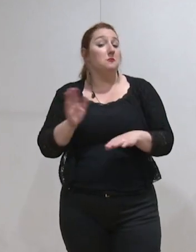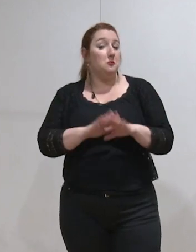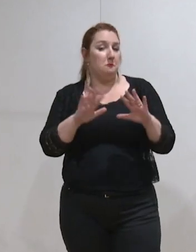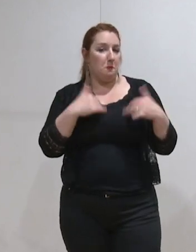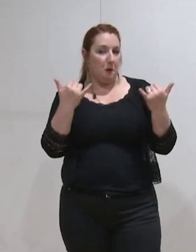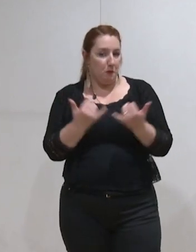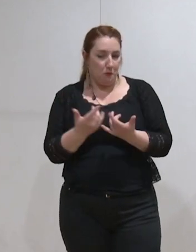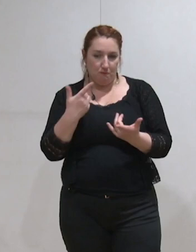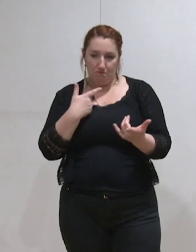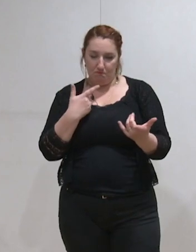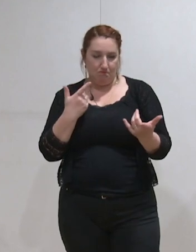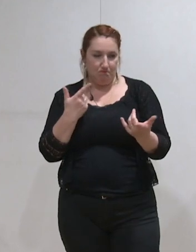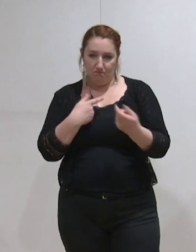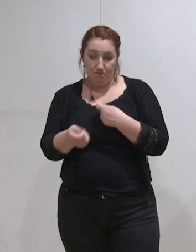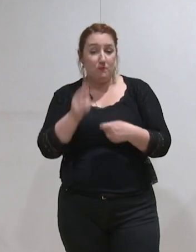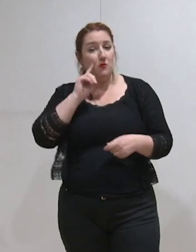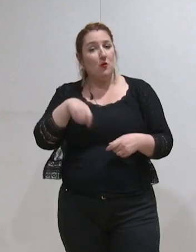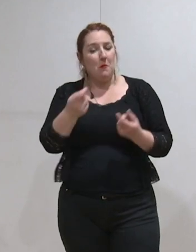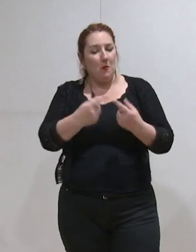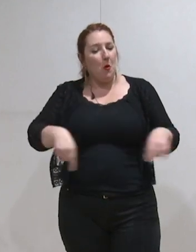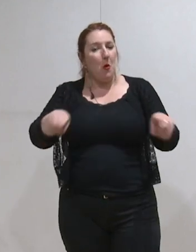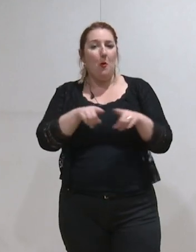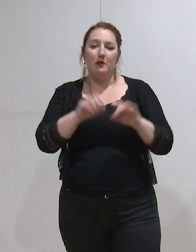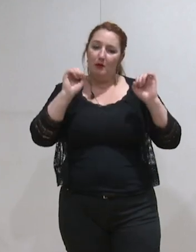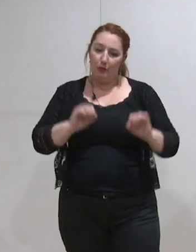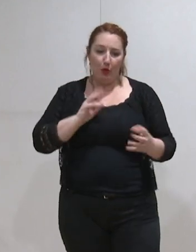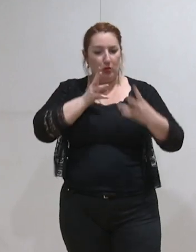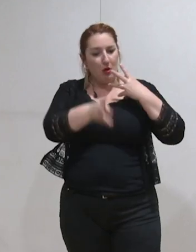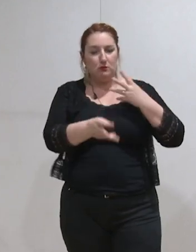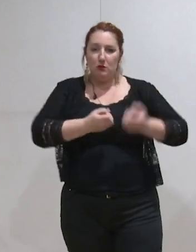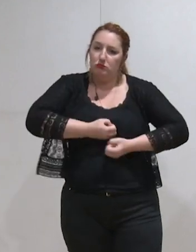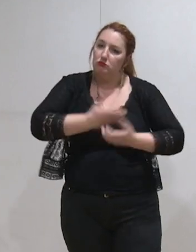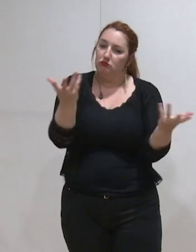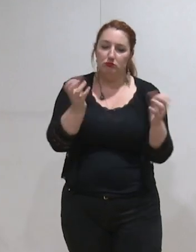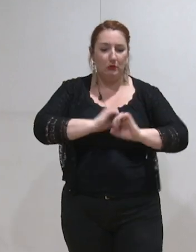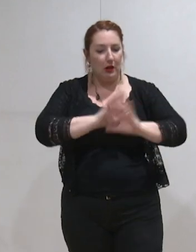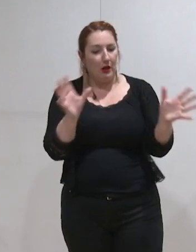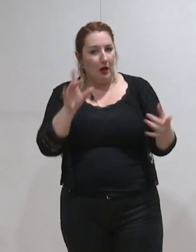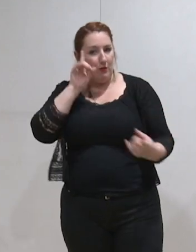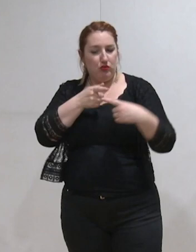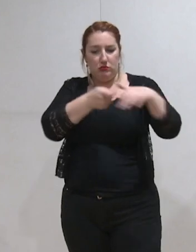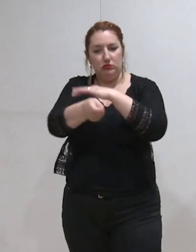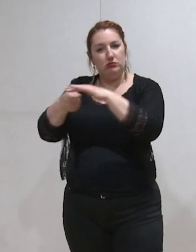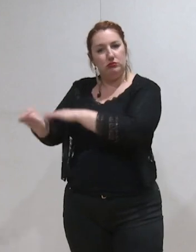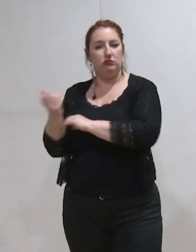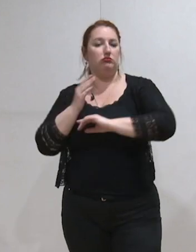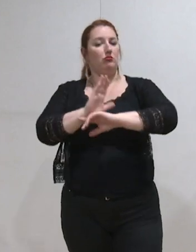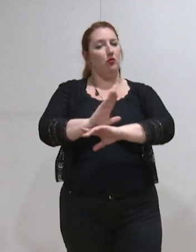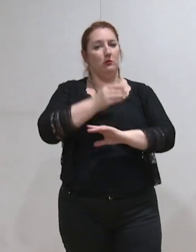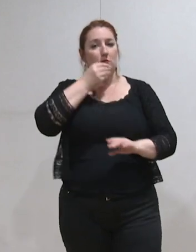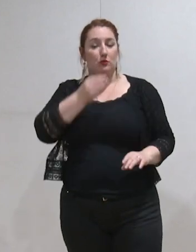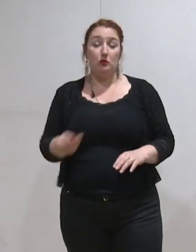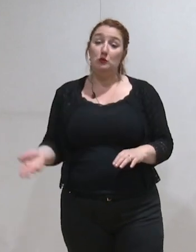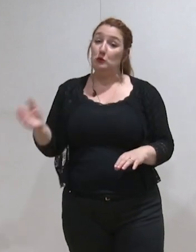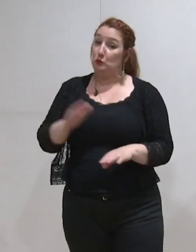pipés en effet ce comité devait être un lieu de transparence et d'objectivité en attribution de subvention et dans les fait voici ce